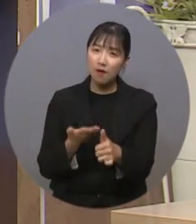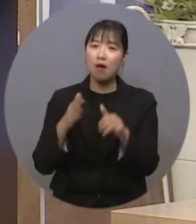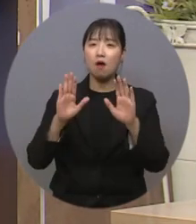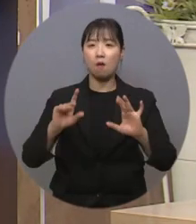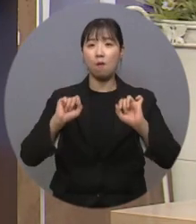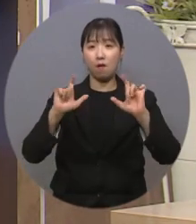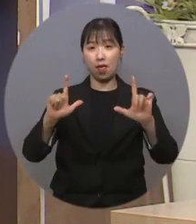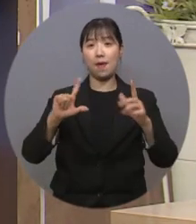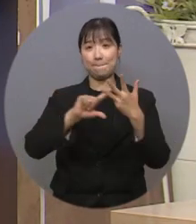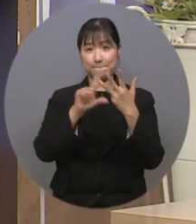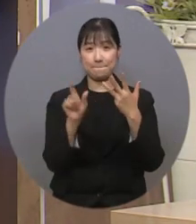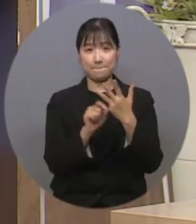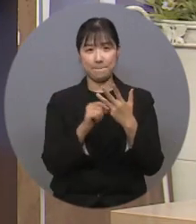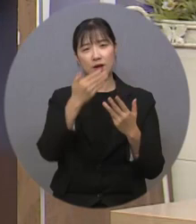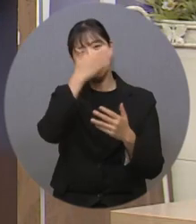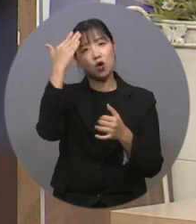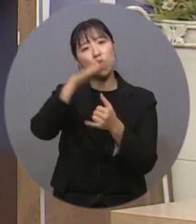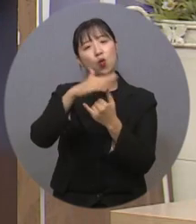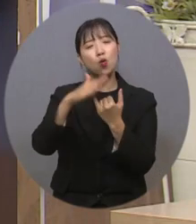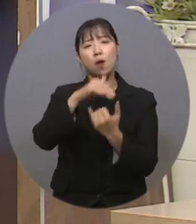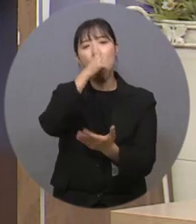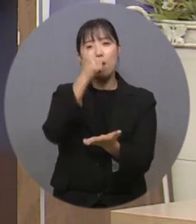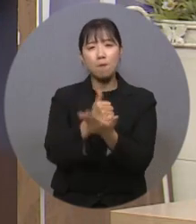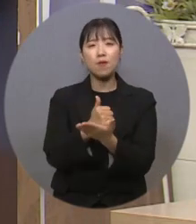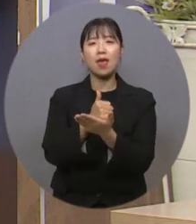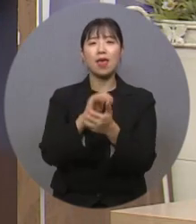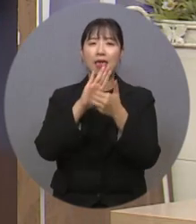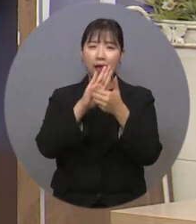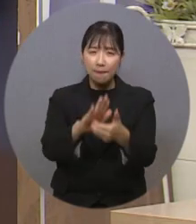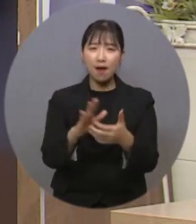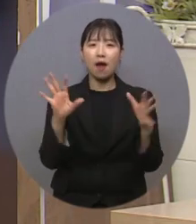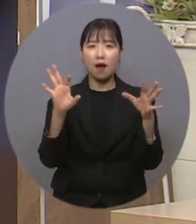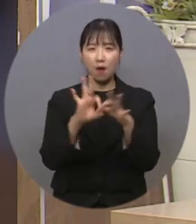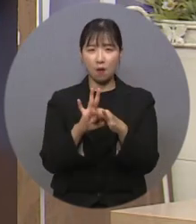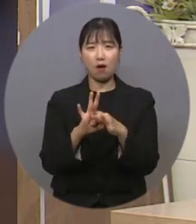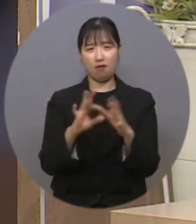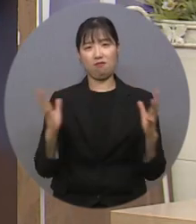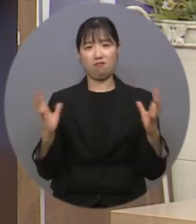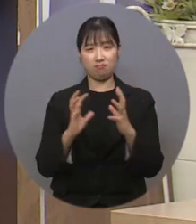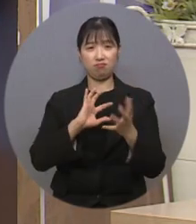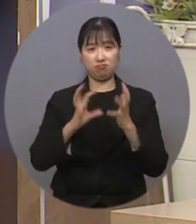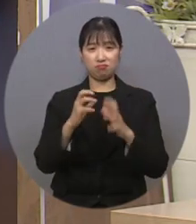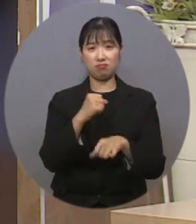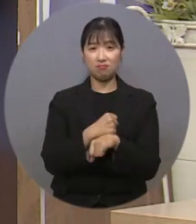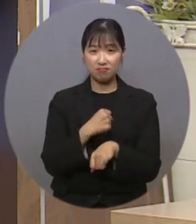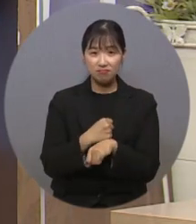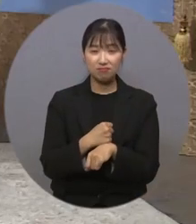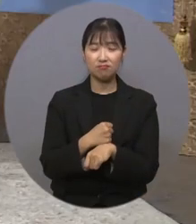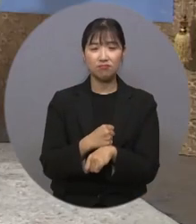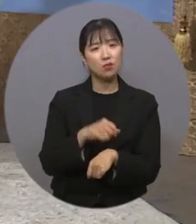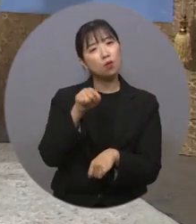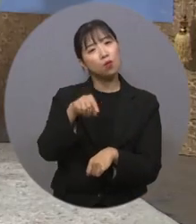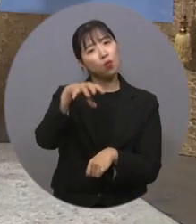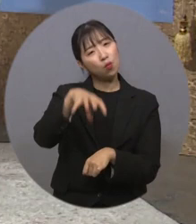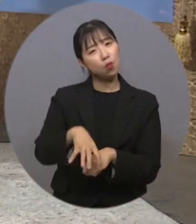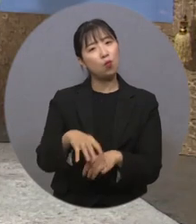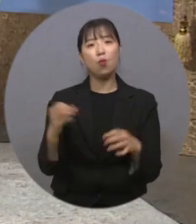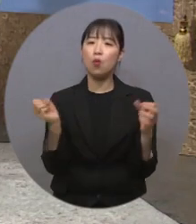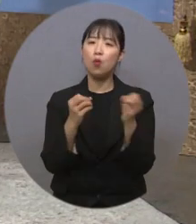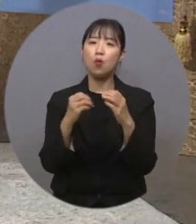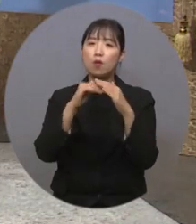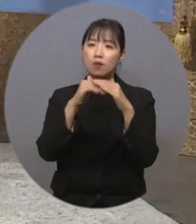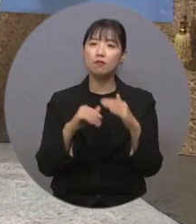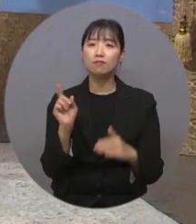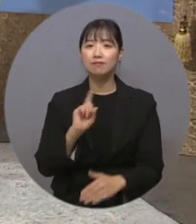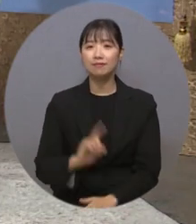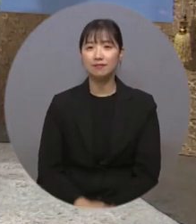8월에 청소년 범죄 예방 관련해서 정담회를 하셨더라고요. 이 자리에서는 좀 어떤 이야기들이